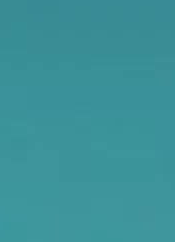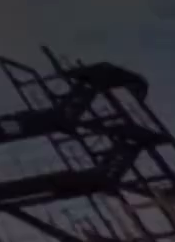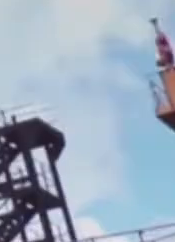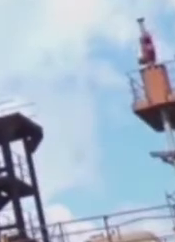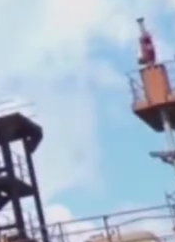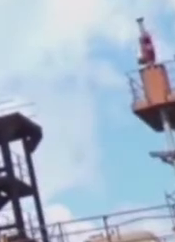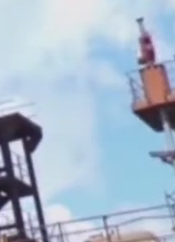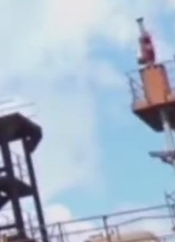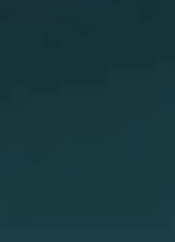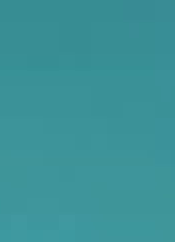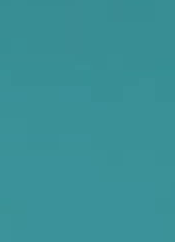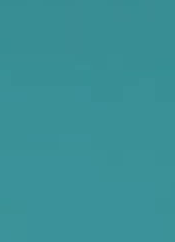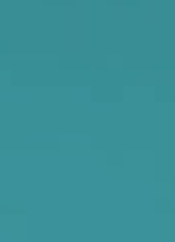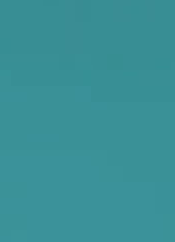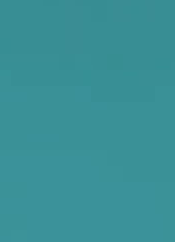Музика